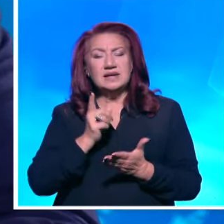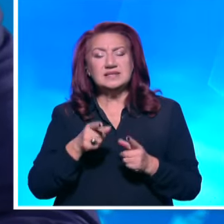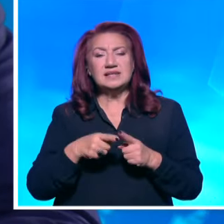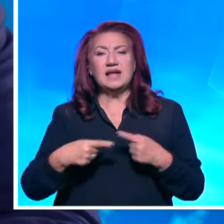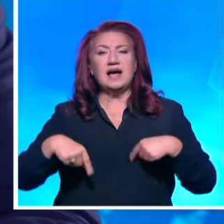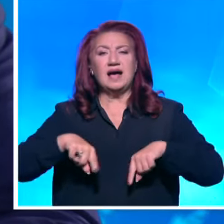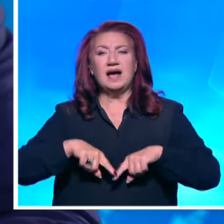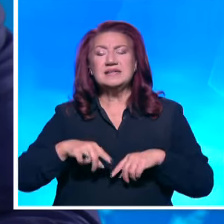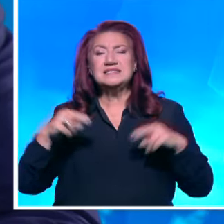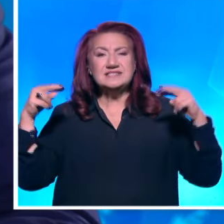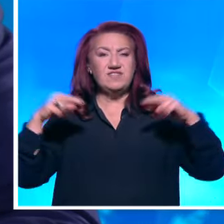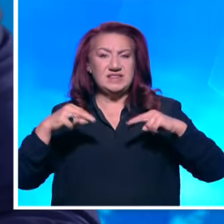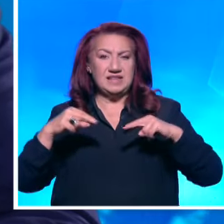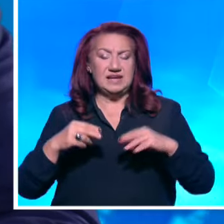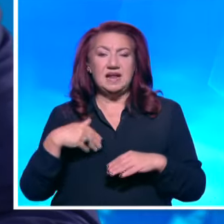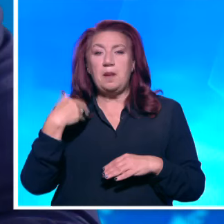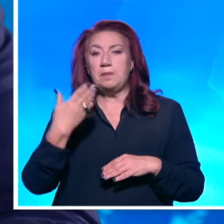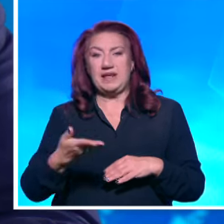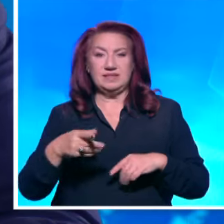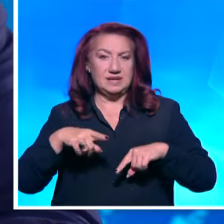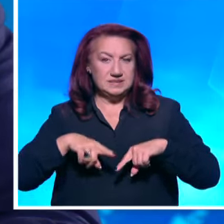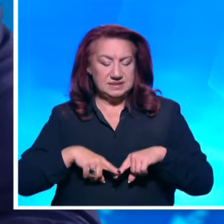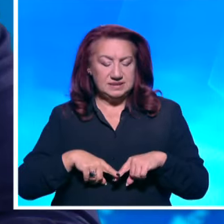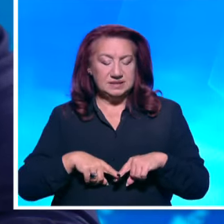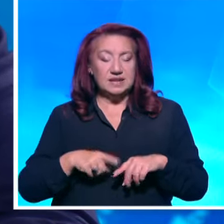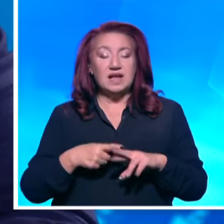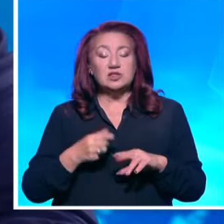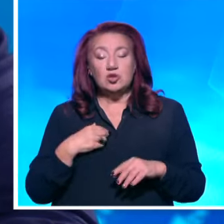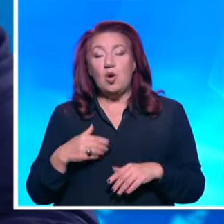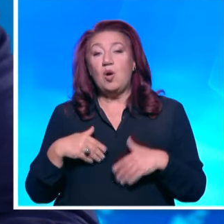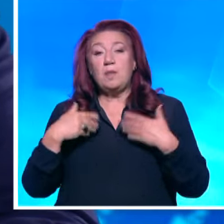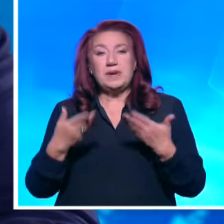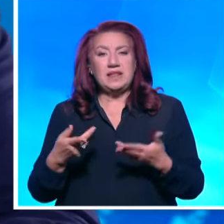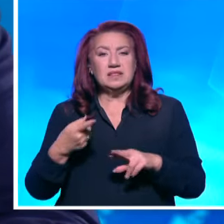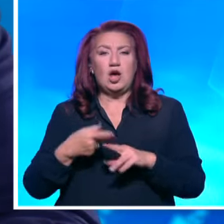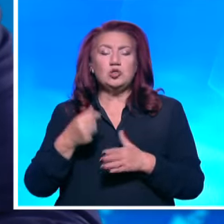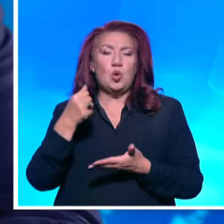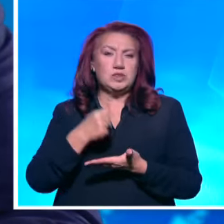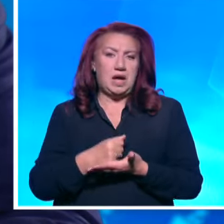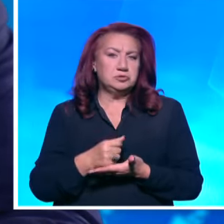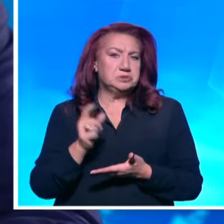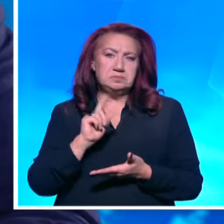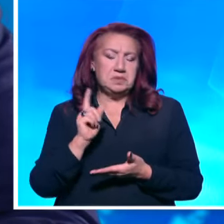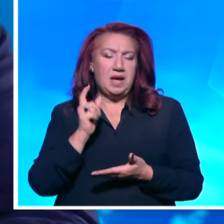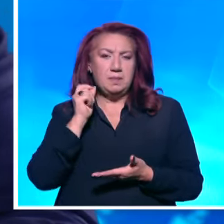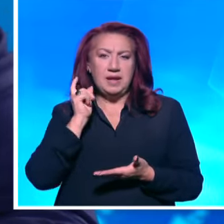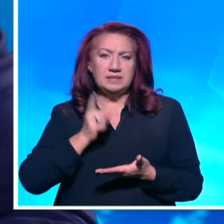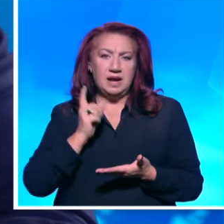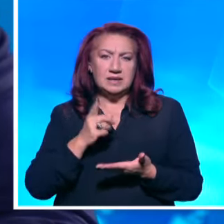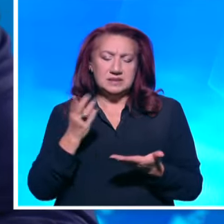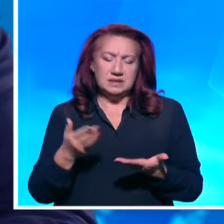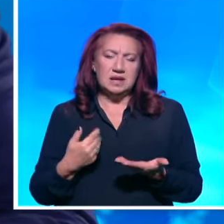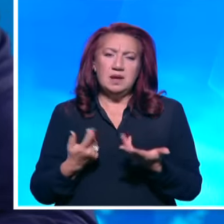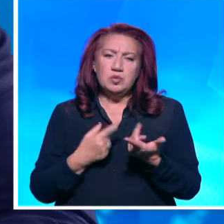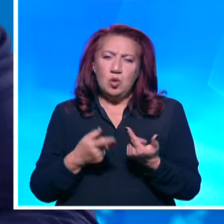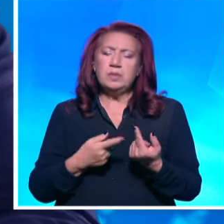съд пред нотариус те не носят наказателна отговорност има една колизия с наказателното право което сме го коментирали много пъти